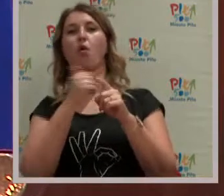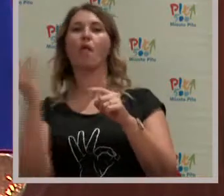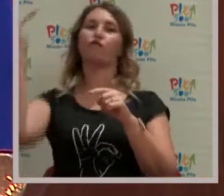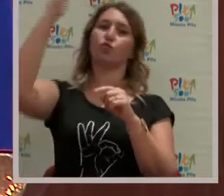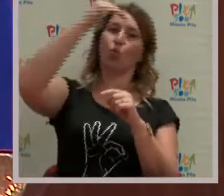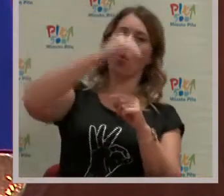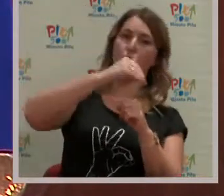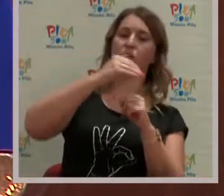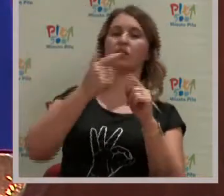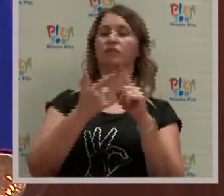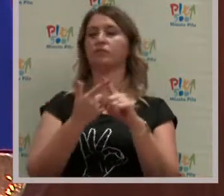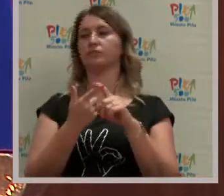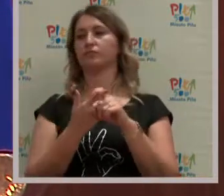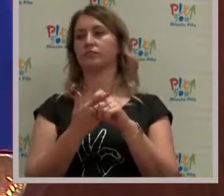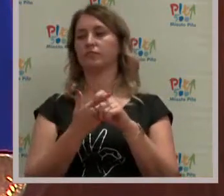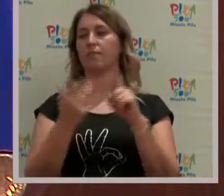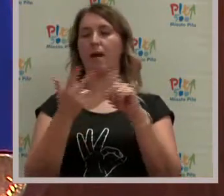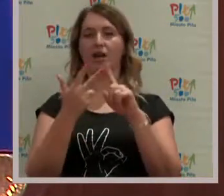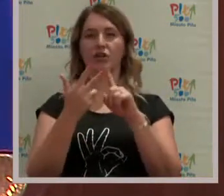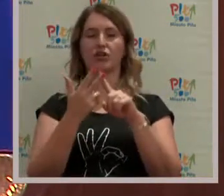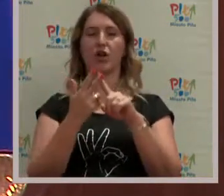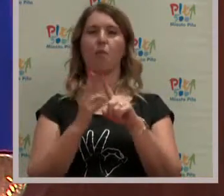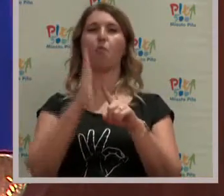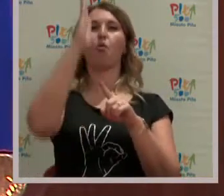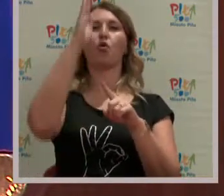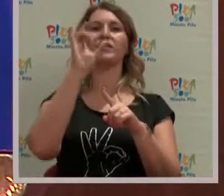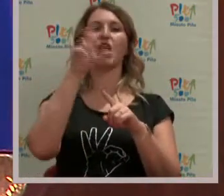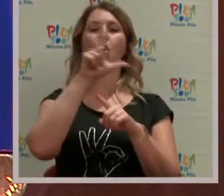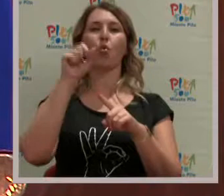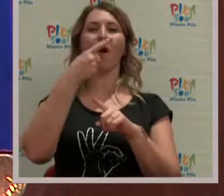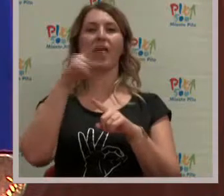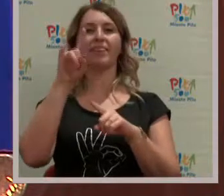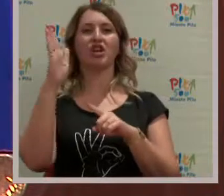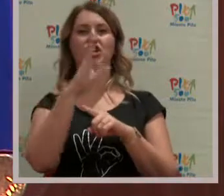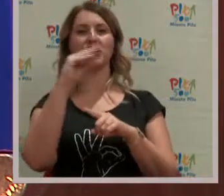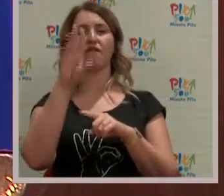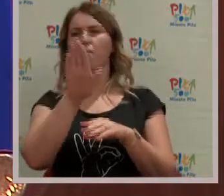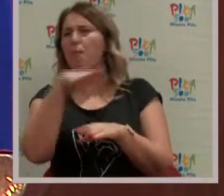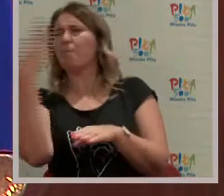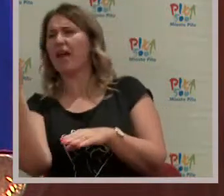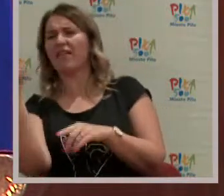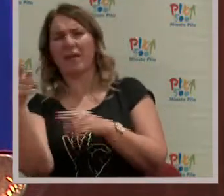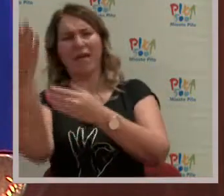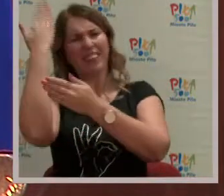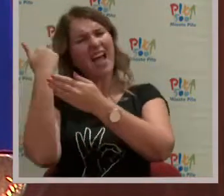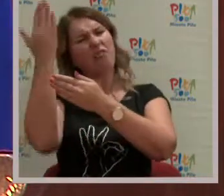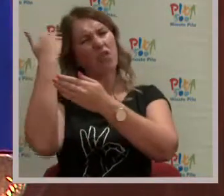i drugi teren to północne Gładyszewo po prawej stronie, tam gdzie było kiedyś stare